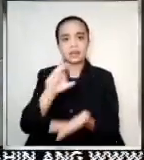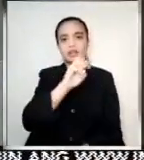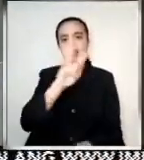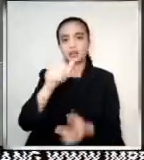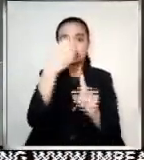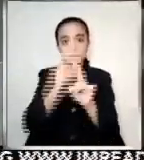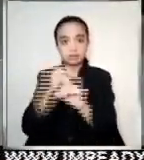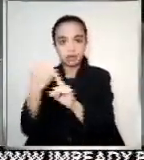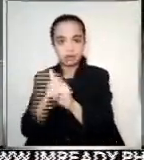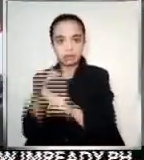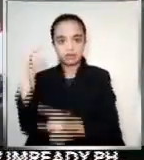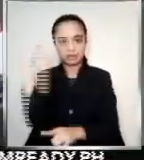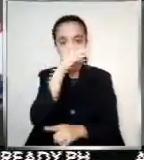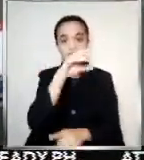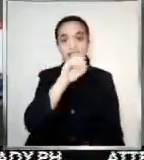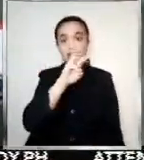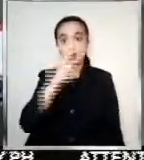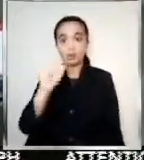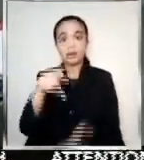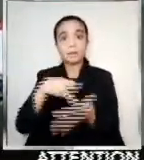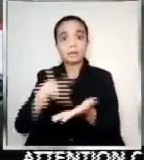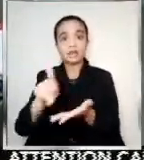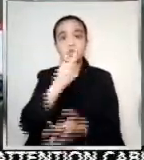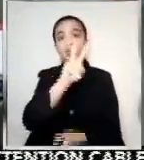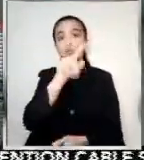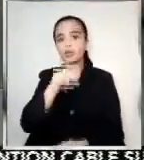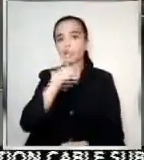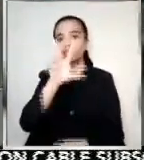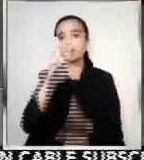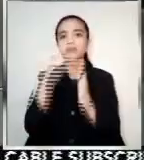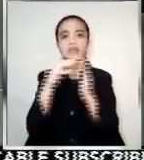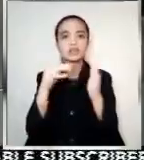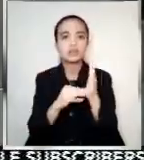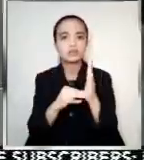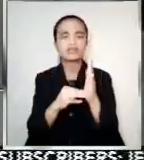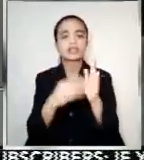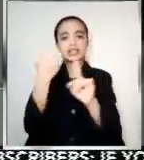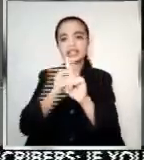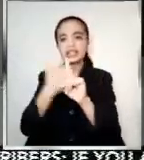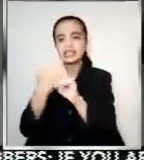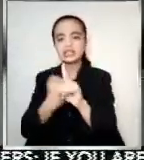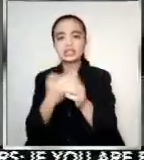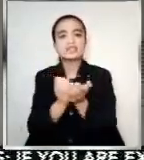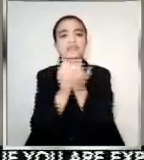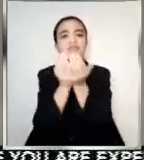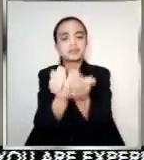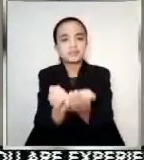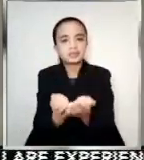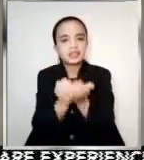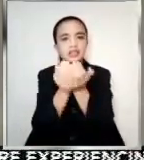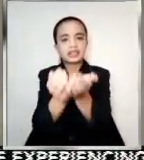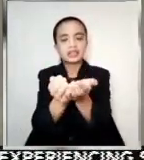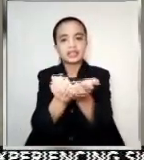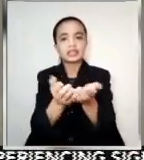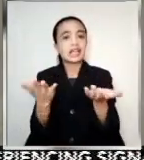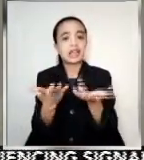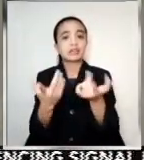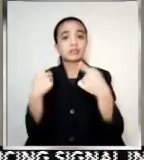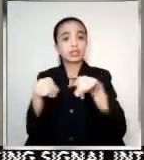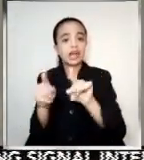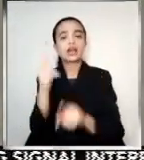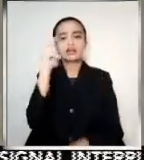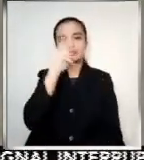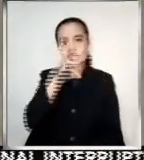OWA din ang magbabayad ng 2.5 million pesos kada mercy voyage o mga barkong mag-uuwi sa Visayas at Mindanao ng iba